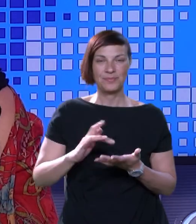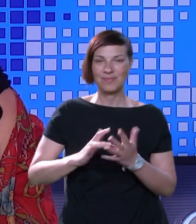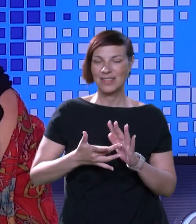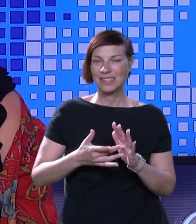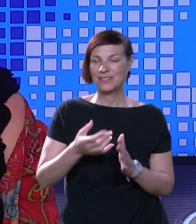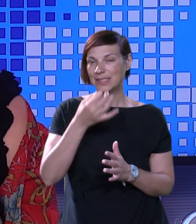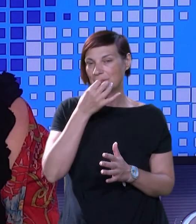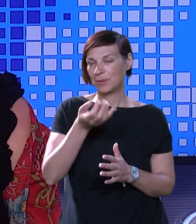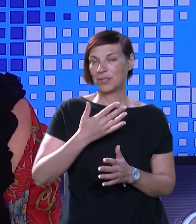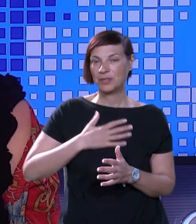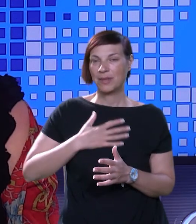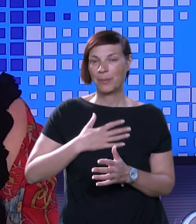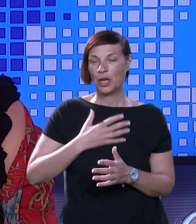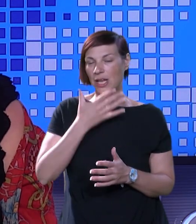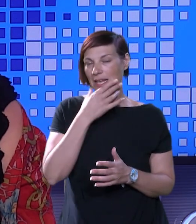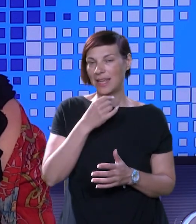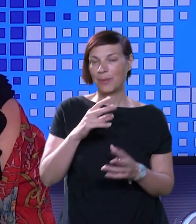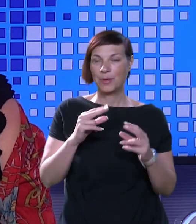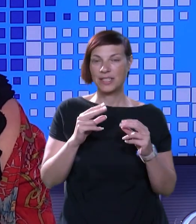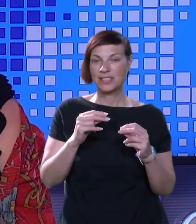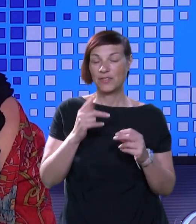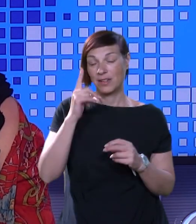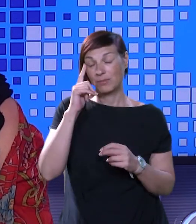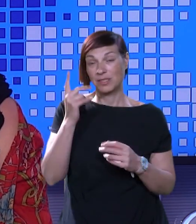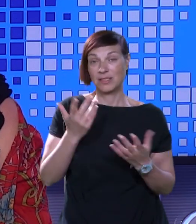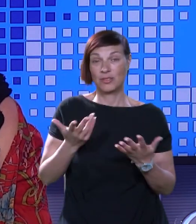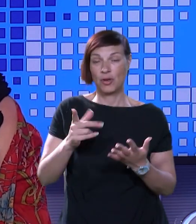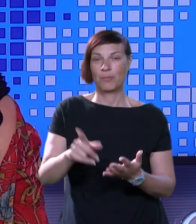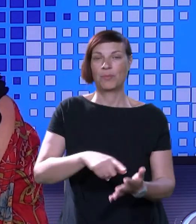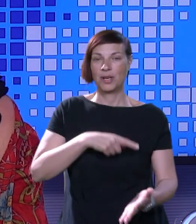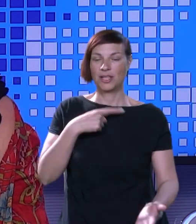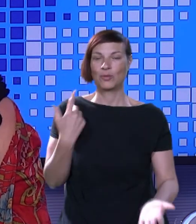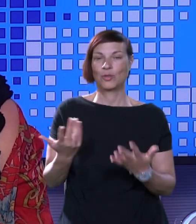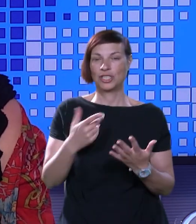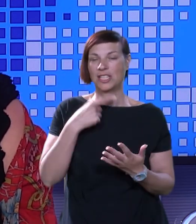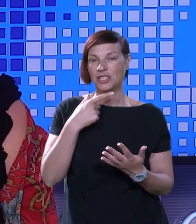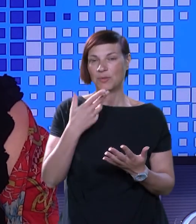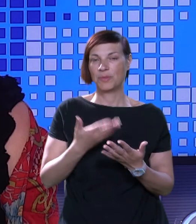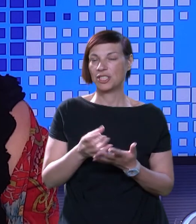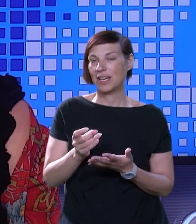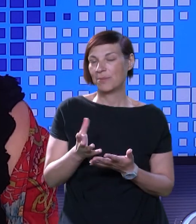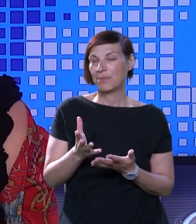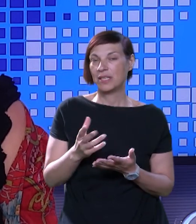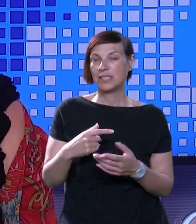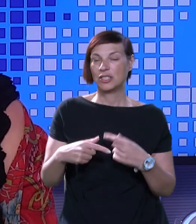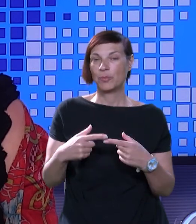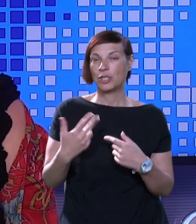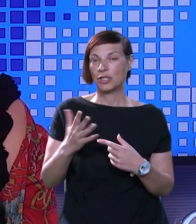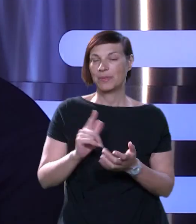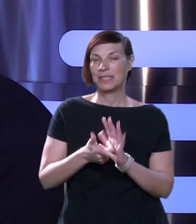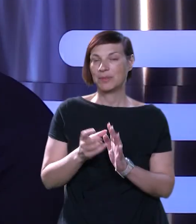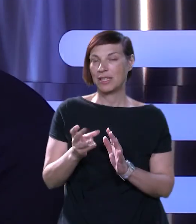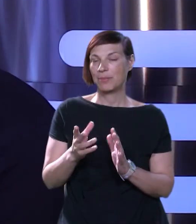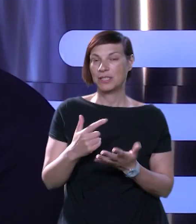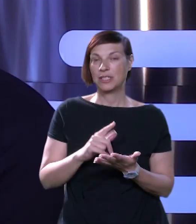Ma sve si me pita, baš mi je bilo jako, jako lijepo pričati. Mislila sam, pa to predugo šta ćemo pričati, tako je neko prošlo lijepo. 50